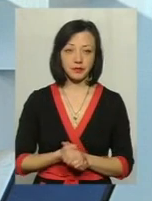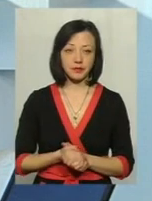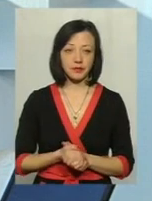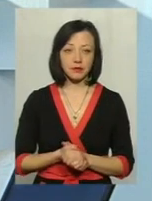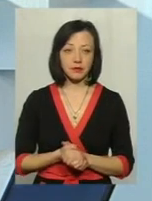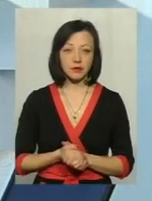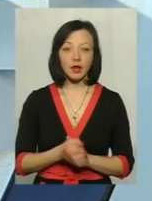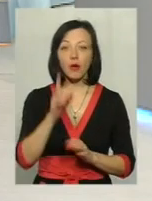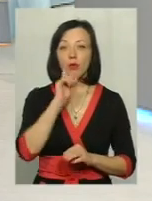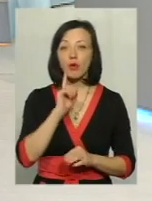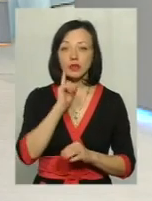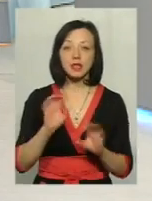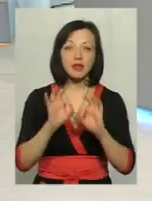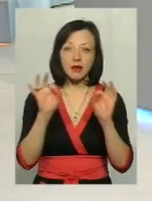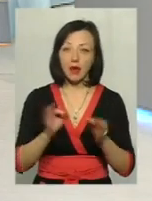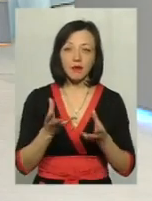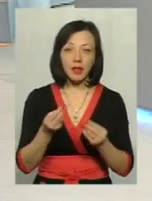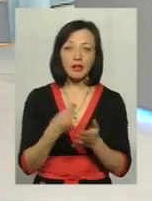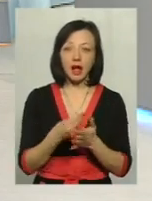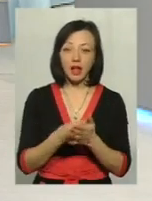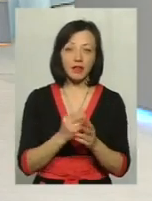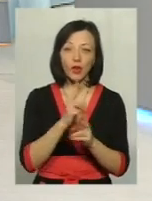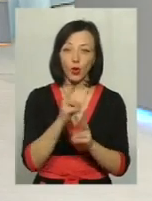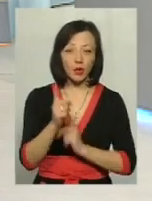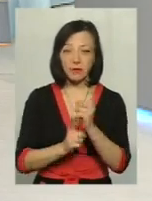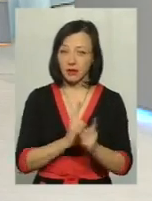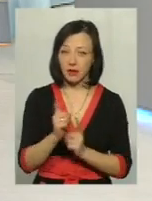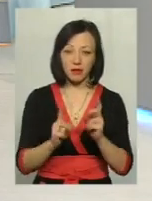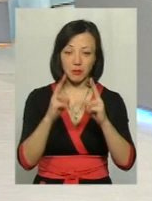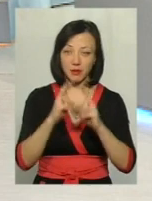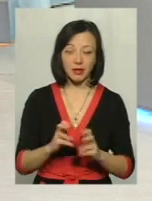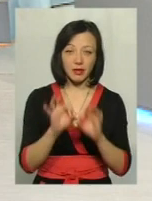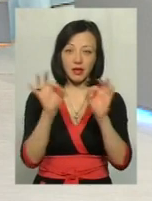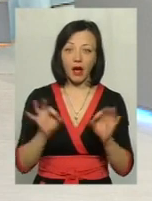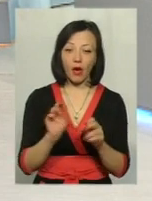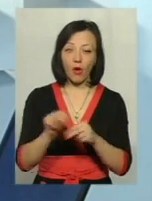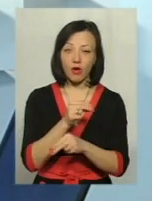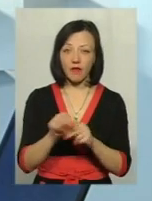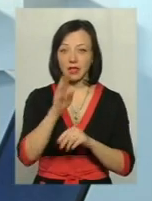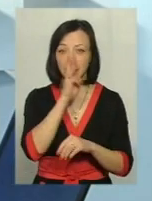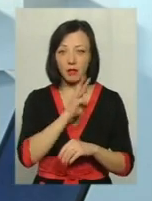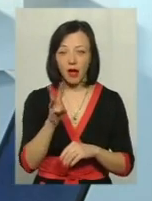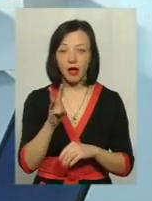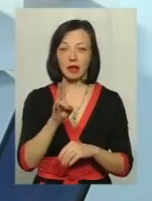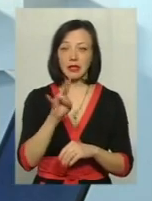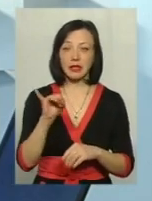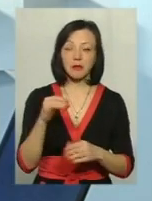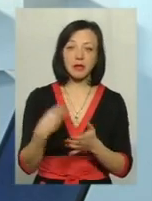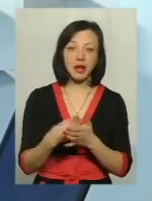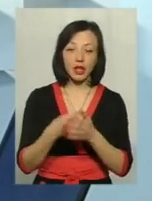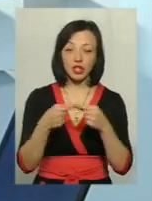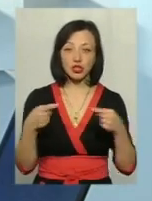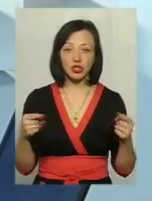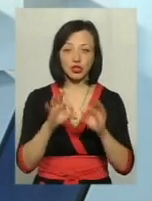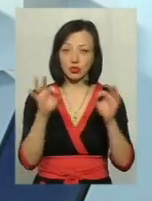працівників. Та поки що ніяк не сказалось, тому що тариф ніхто його не переглядав, і ніхто ніяке коригування, ні зарплату, ні матеріали, ні інші